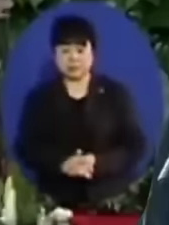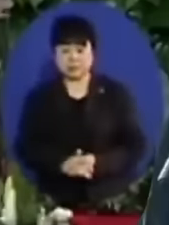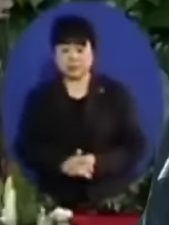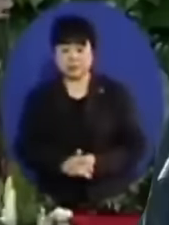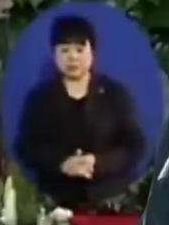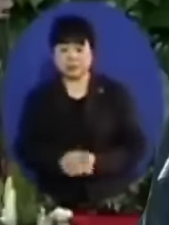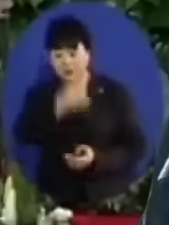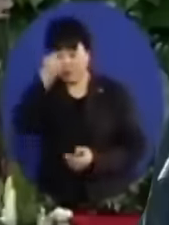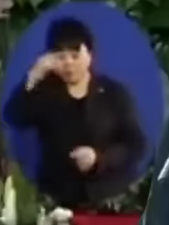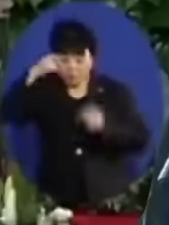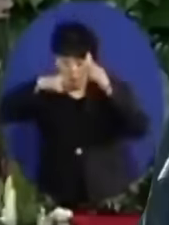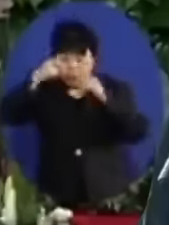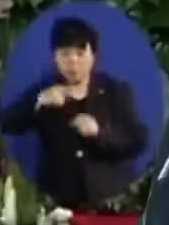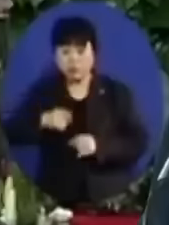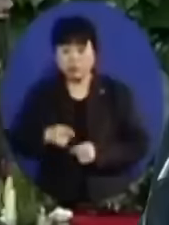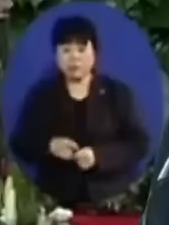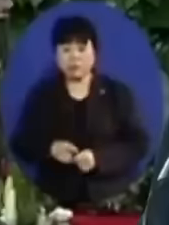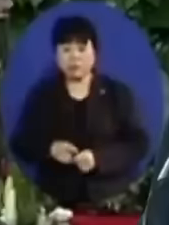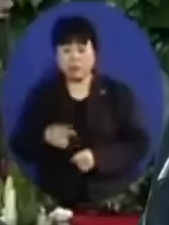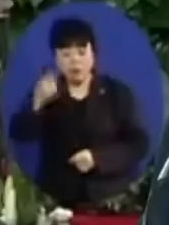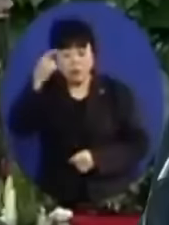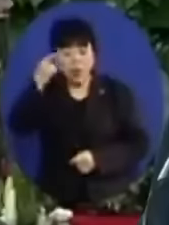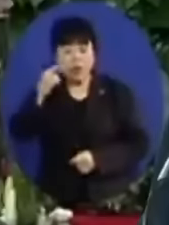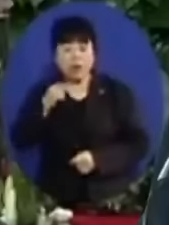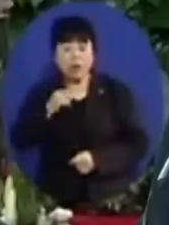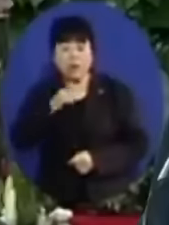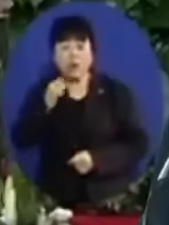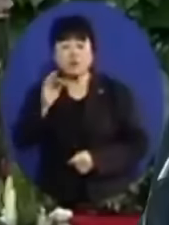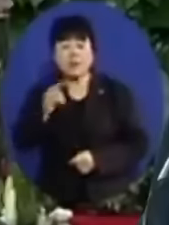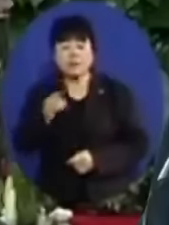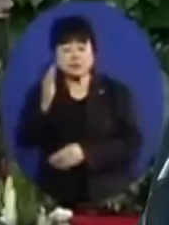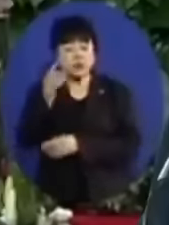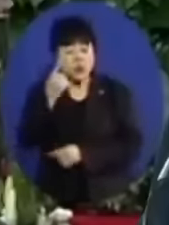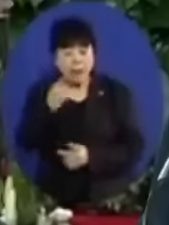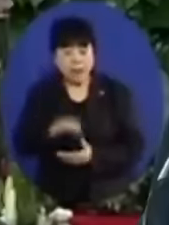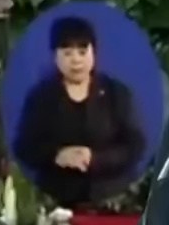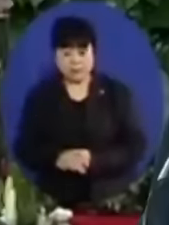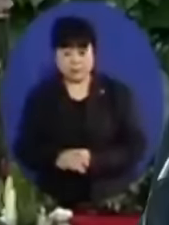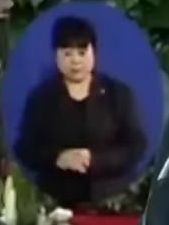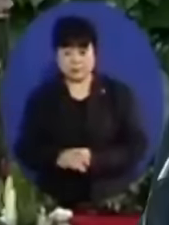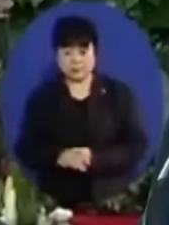우셔요. 그래서 5분만 그럼 이야기하세요. 그러니까 그